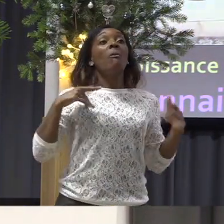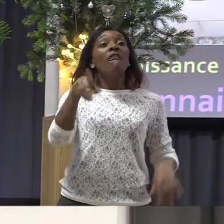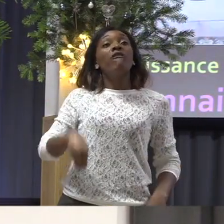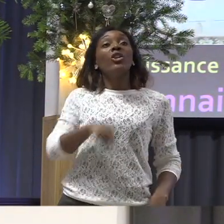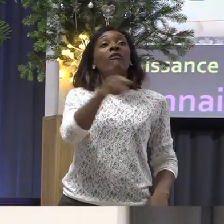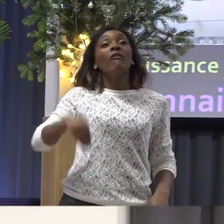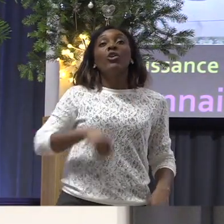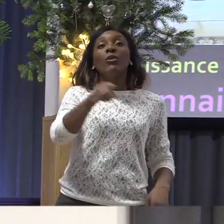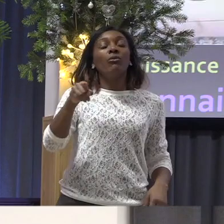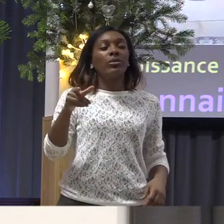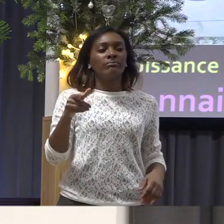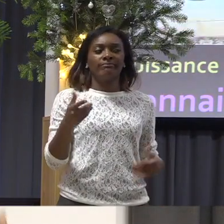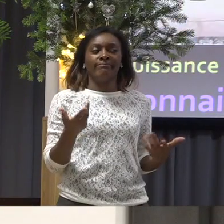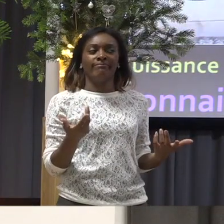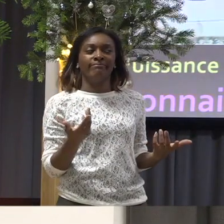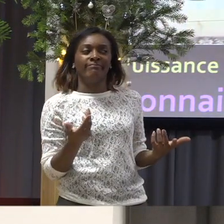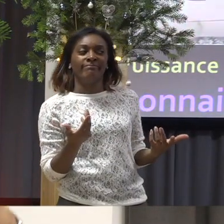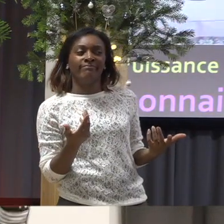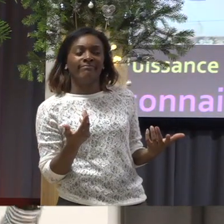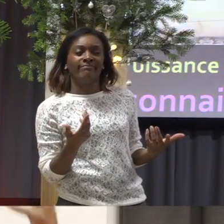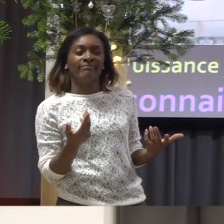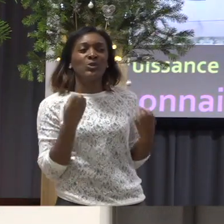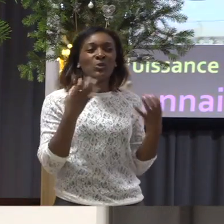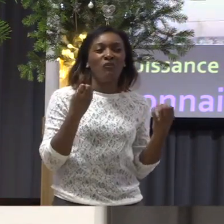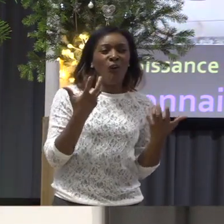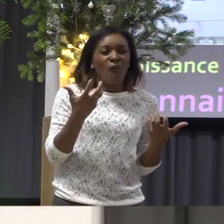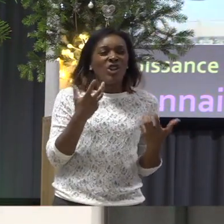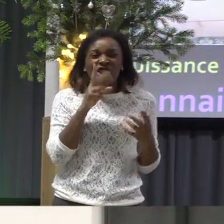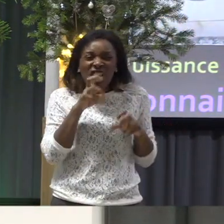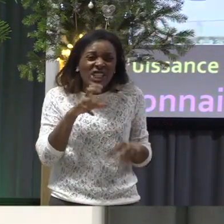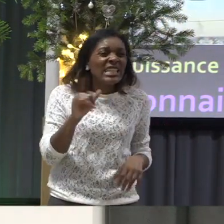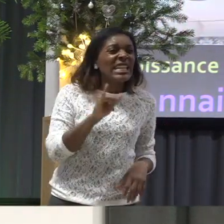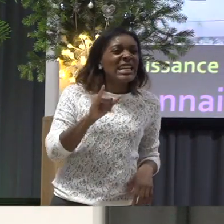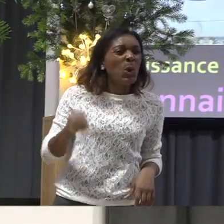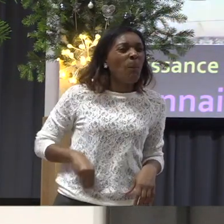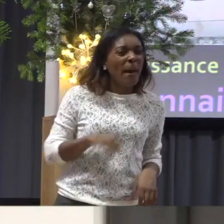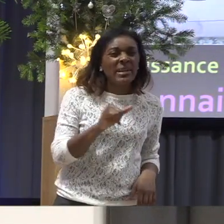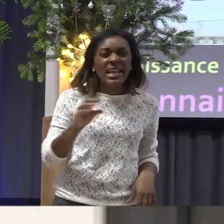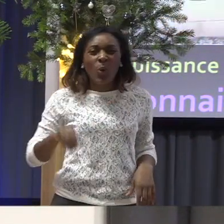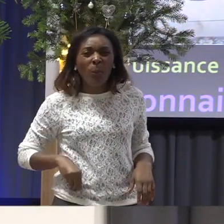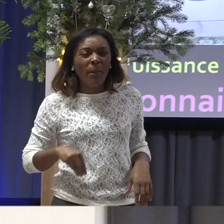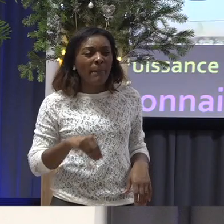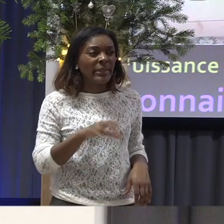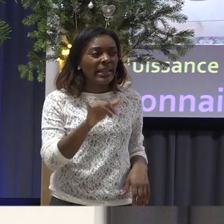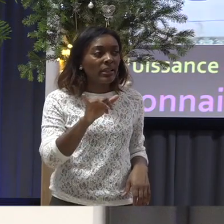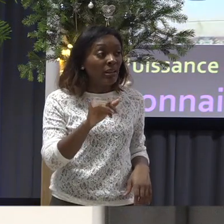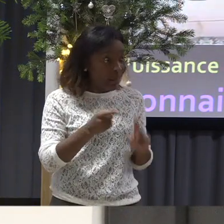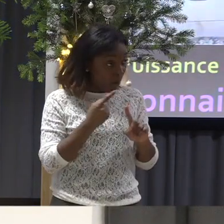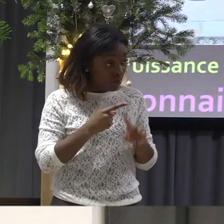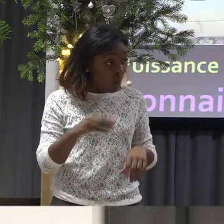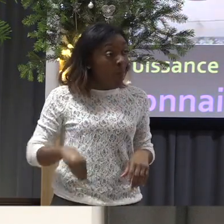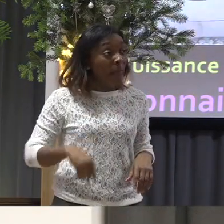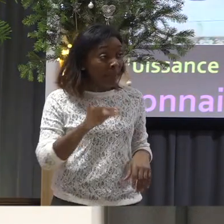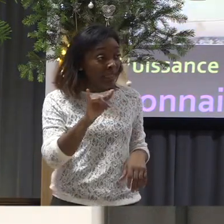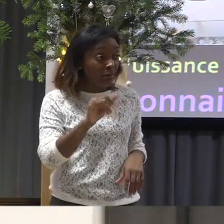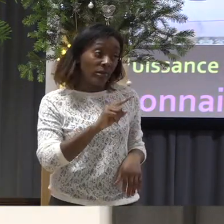réfléchir, développer, argumenter, chercher un coupable. Le plus important, ce n'est pas la question de à qui la faute.